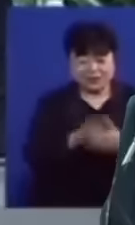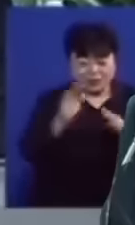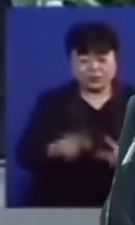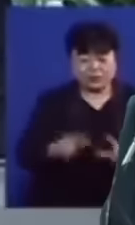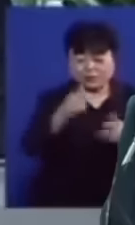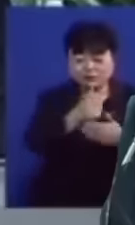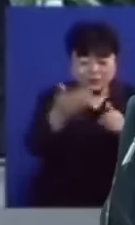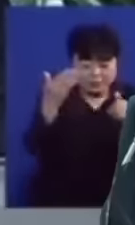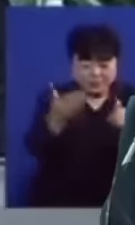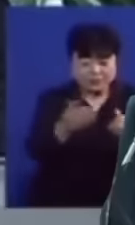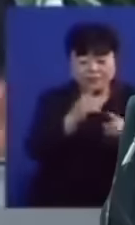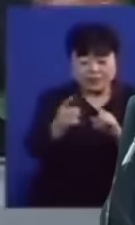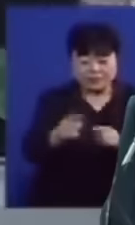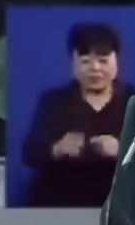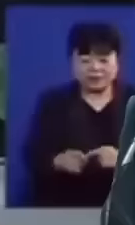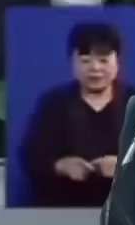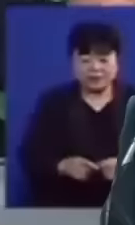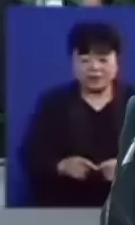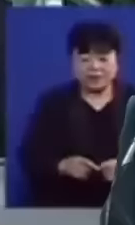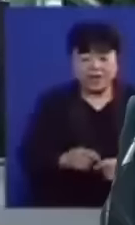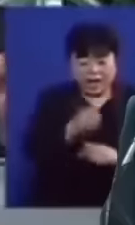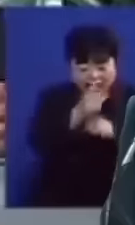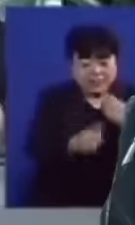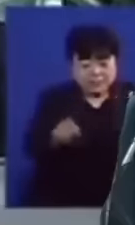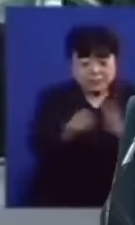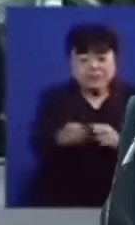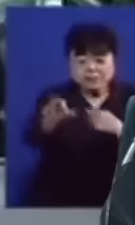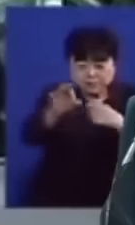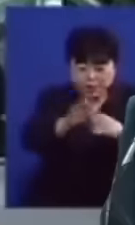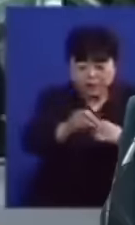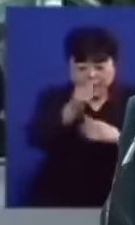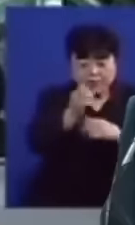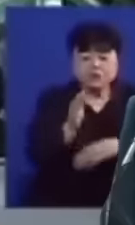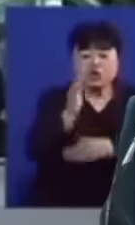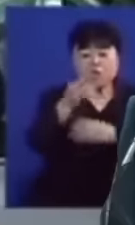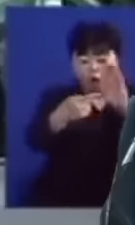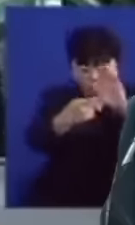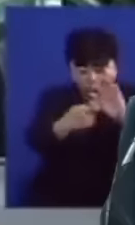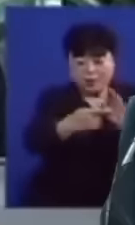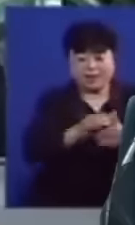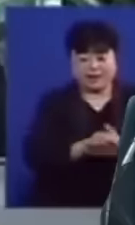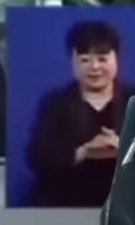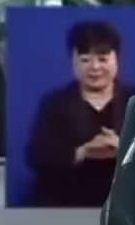오늘 또 주님 여러분 보고 말씀입니다. 내가 하나님을 믿으면 하나님의 영광을 보리라.